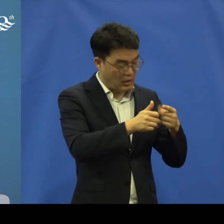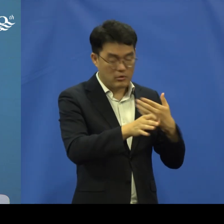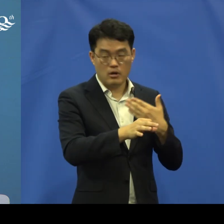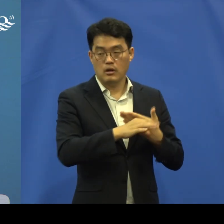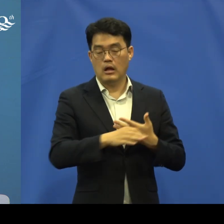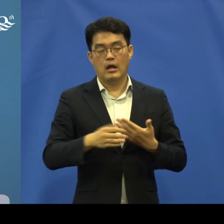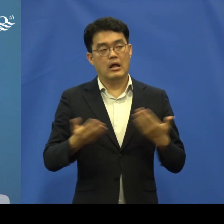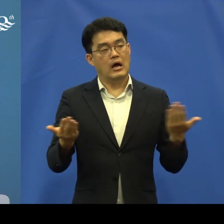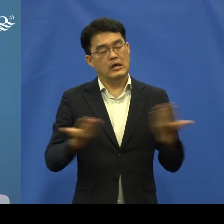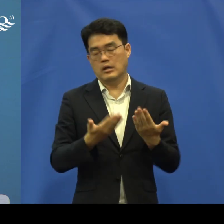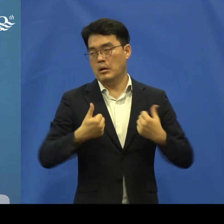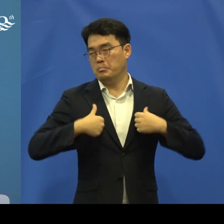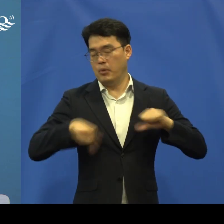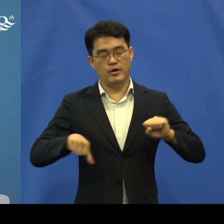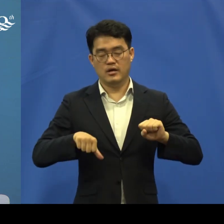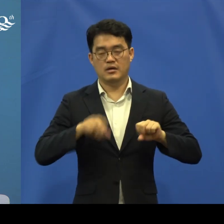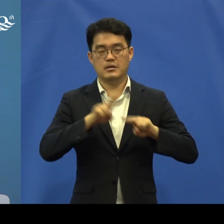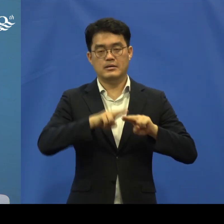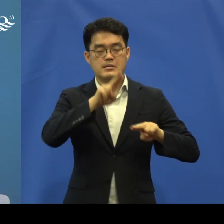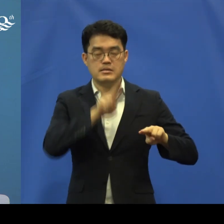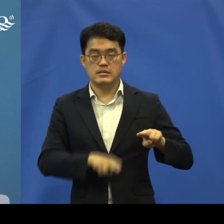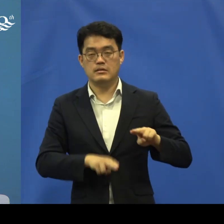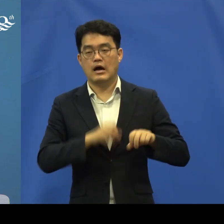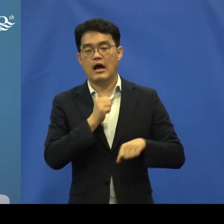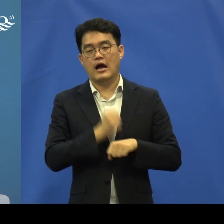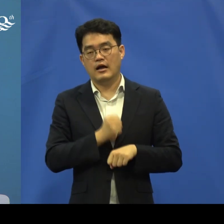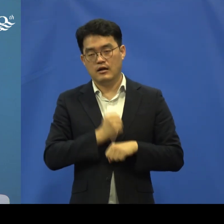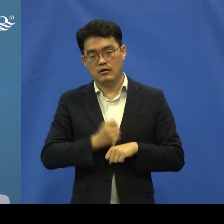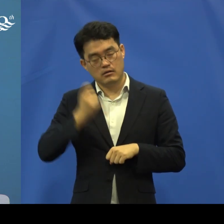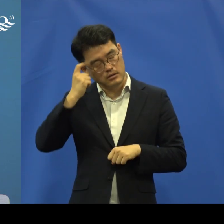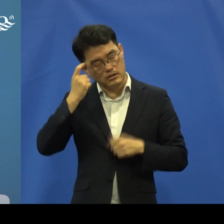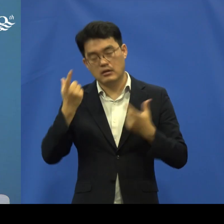그런 게 어떻게 가능해요? 예수님도 안 돼요.